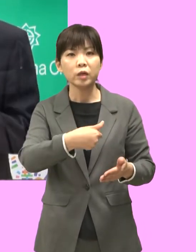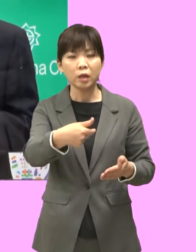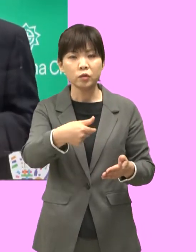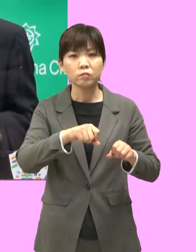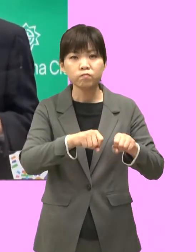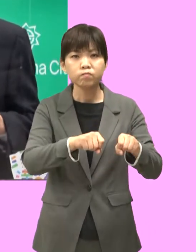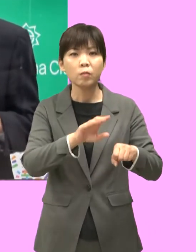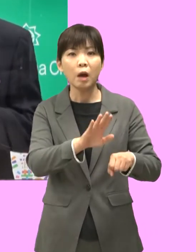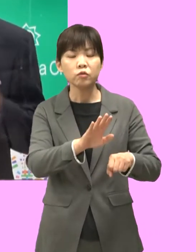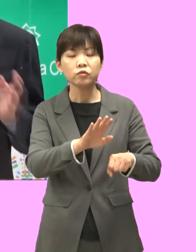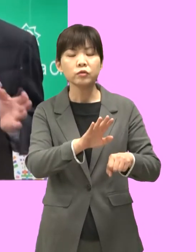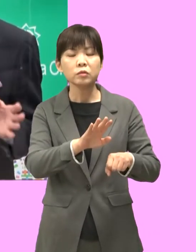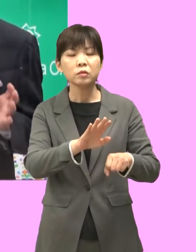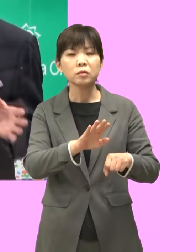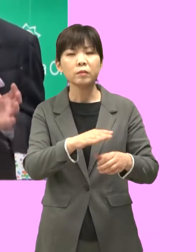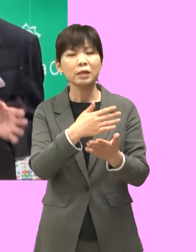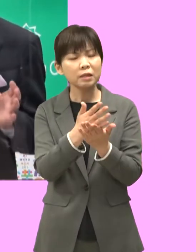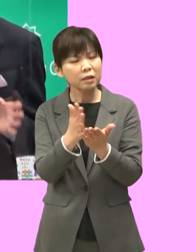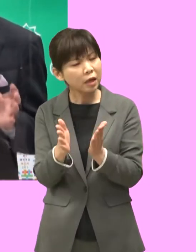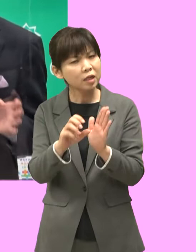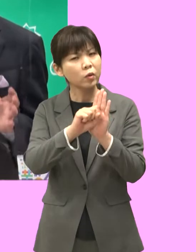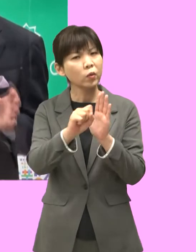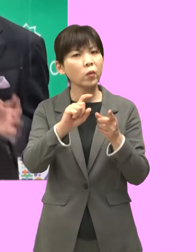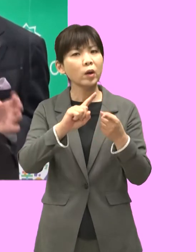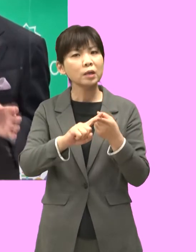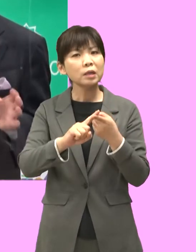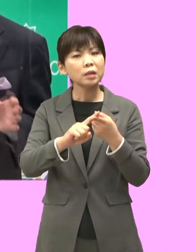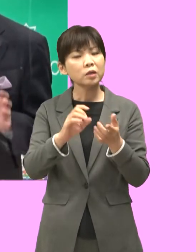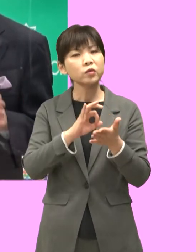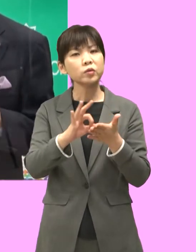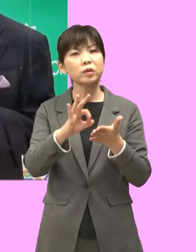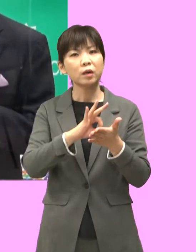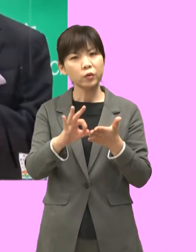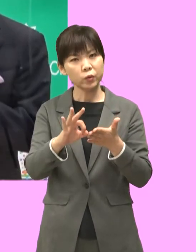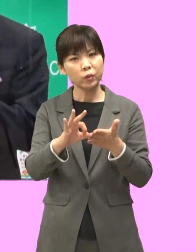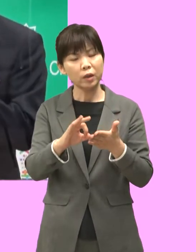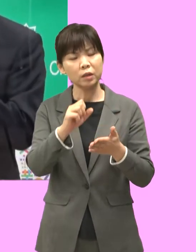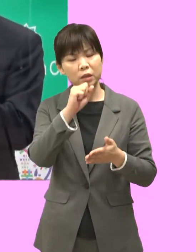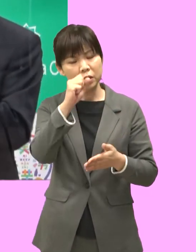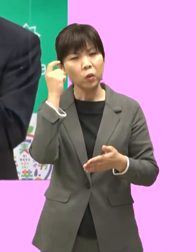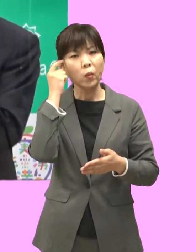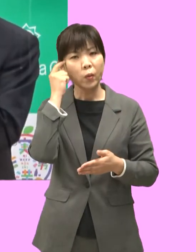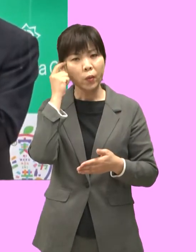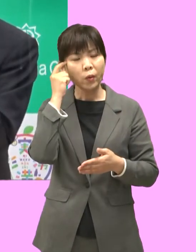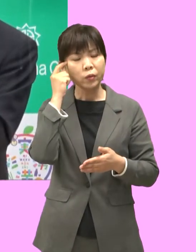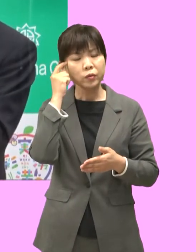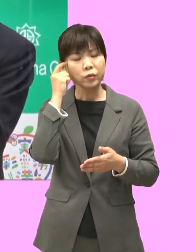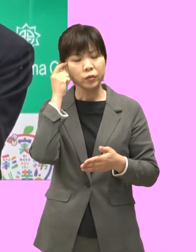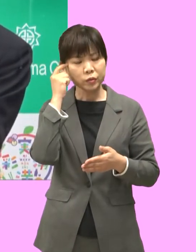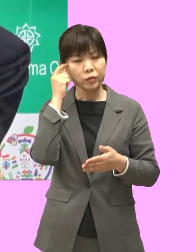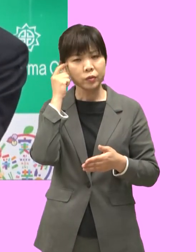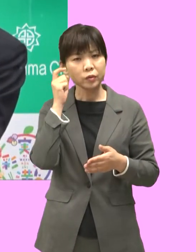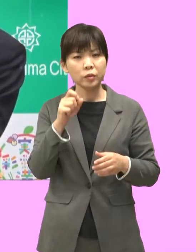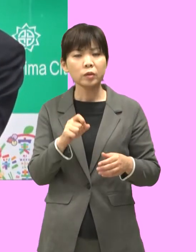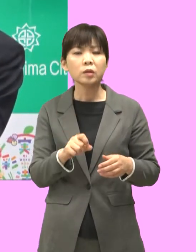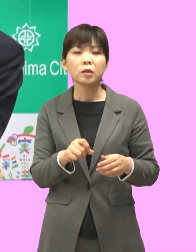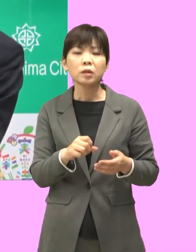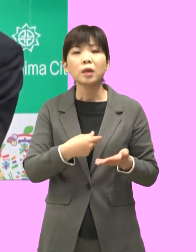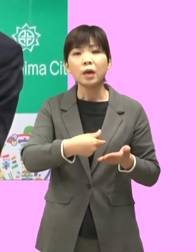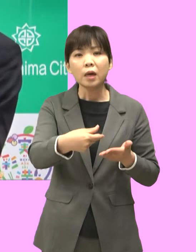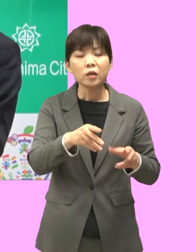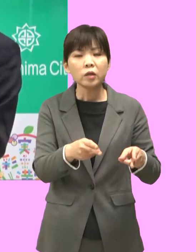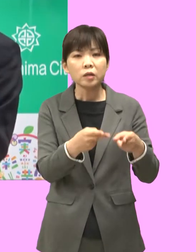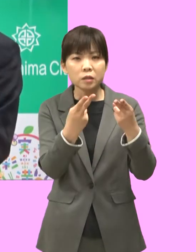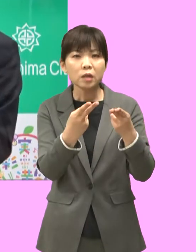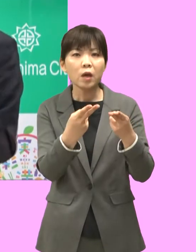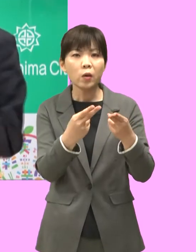から何事もやっぱり有効活用するのが大事だと思うんですね。ですからいわゆる貸し出し専用の機械を貸し出す